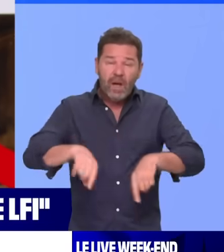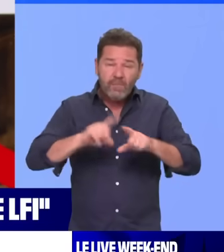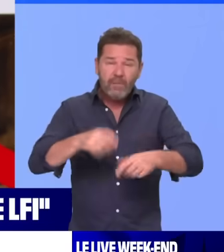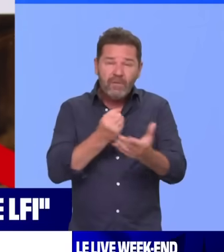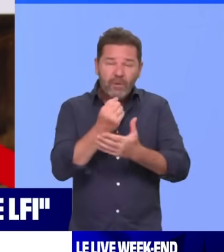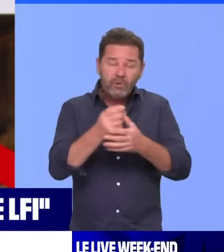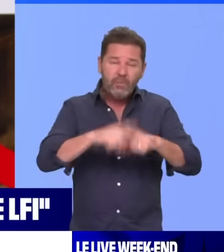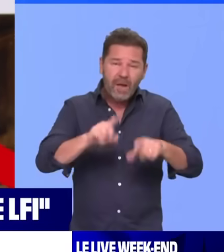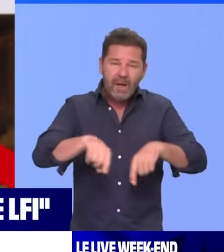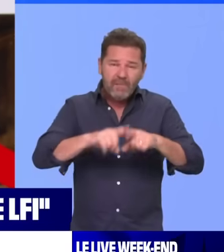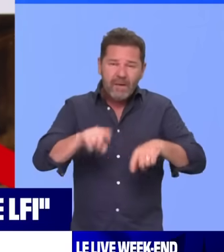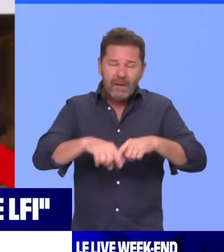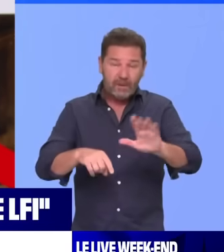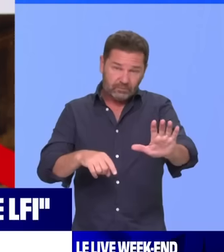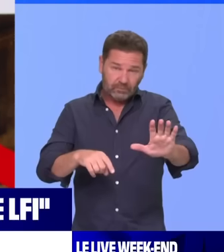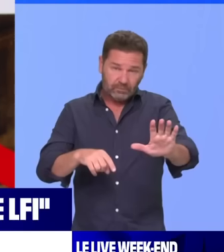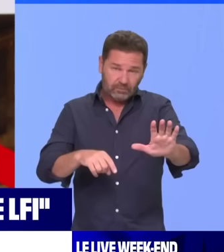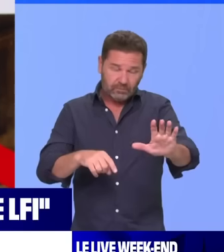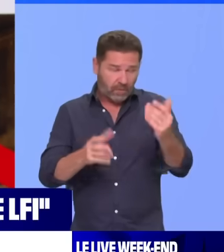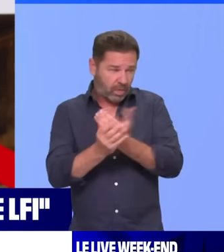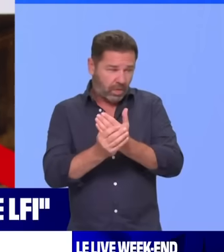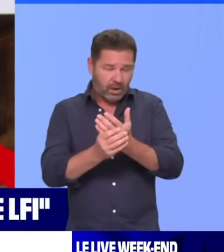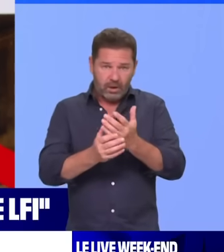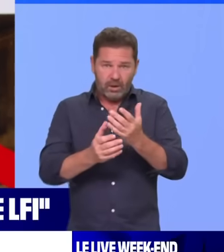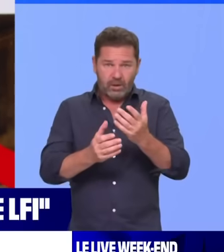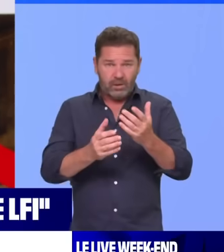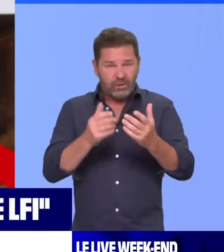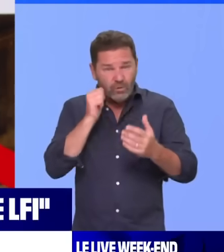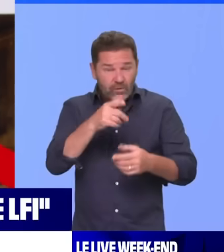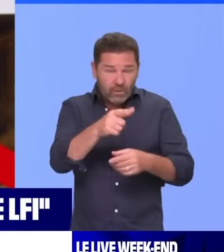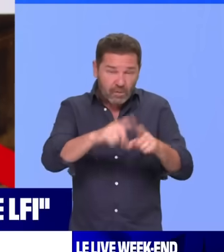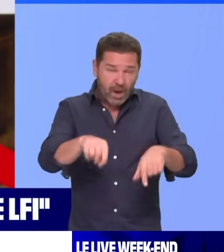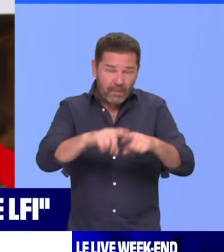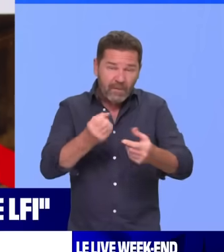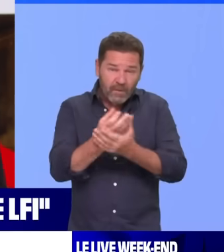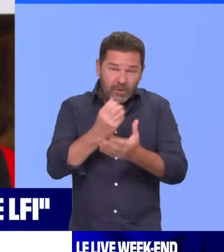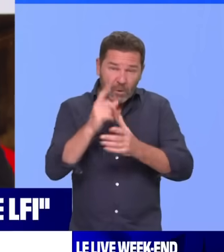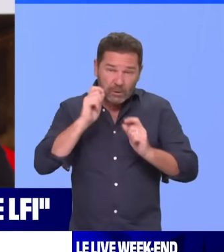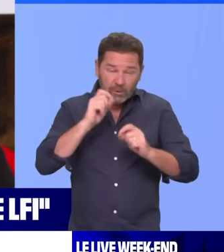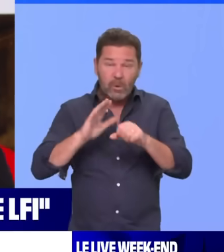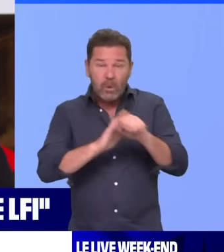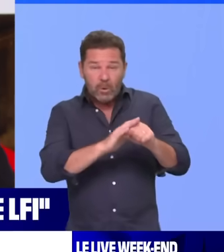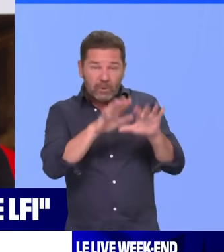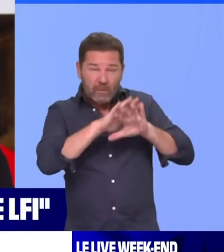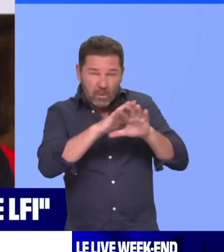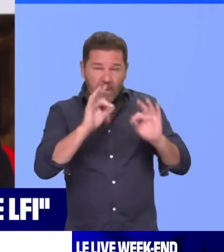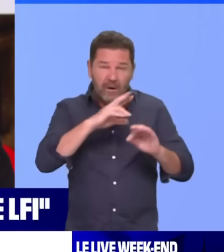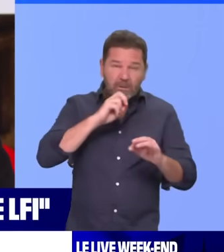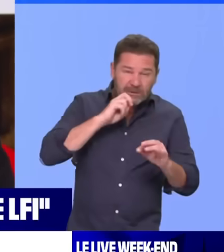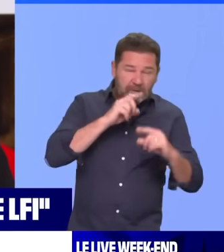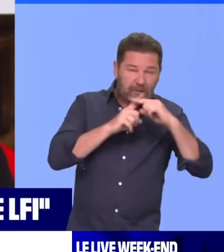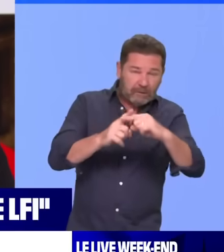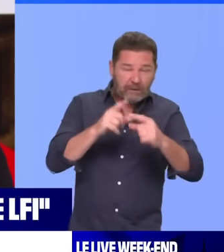soi-disant ce problème n'existe pas j'y arrive qu'il y aurait soi-disant une ambigué chez des hommes et des femmes de la France